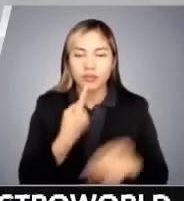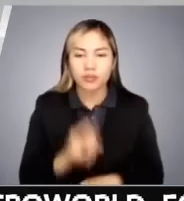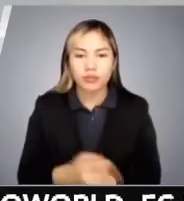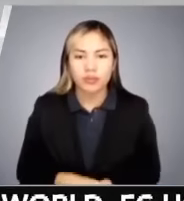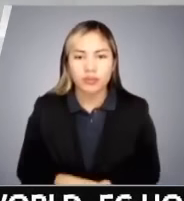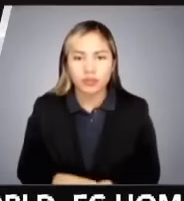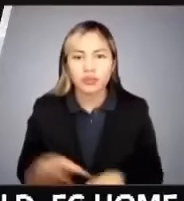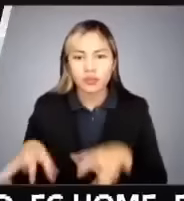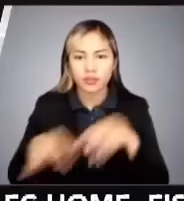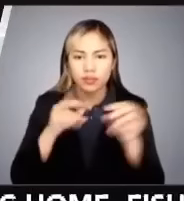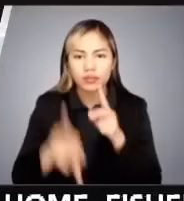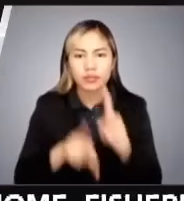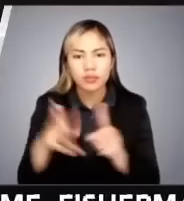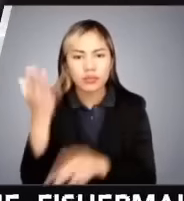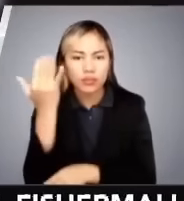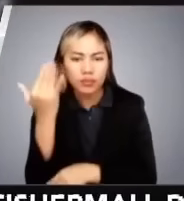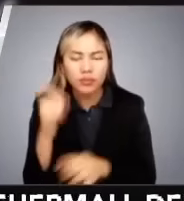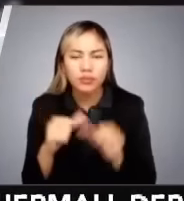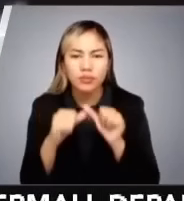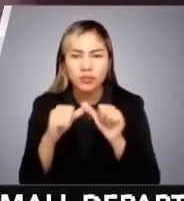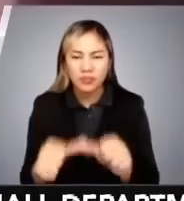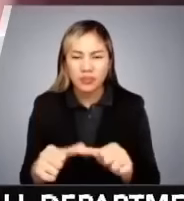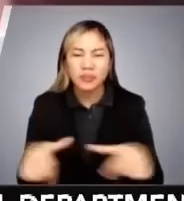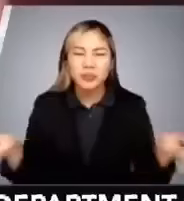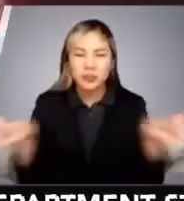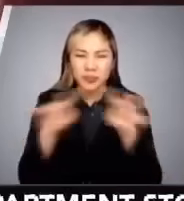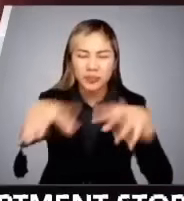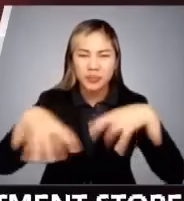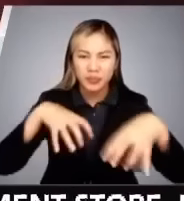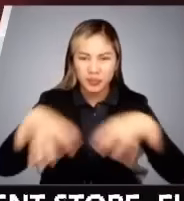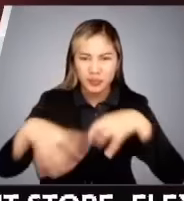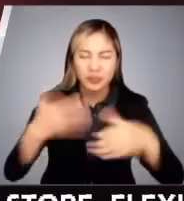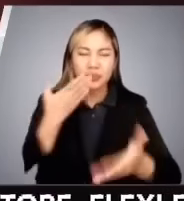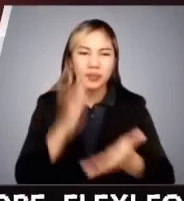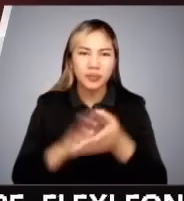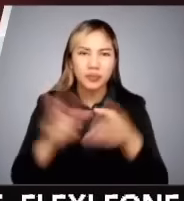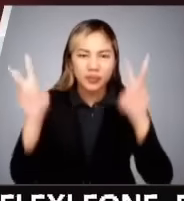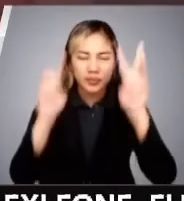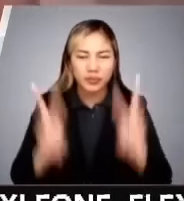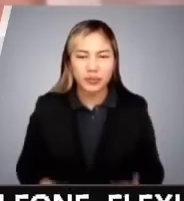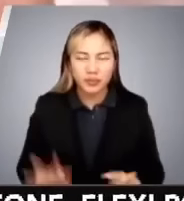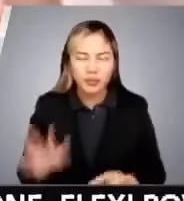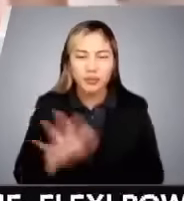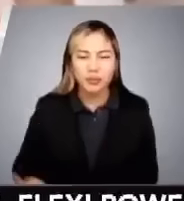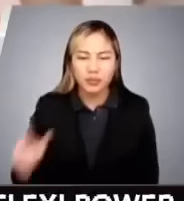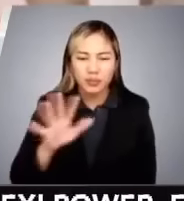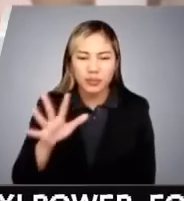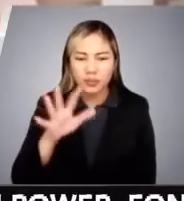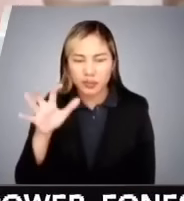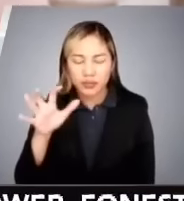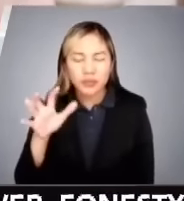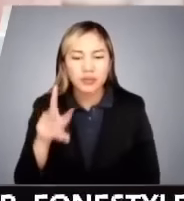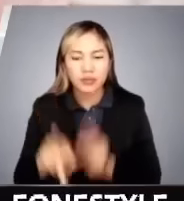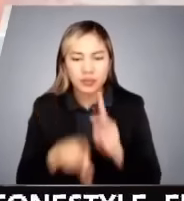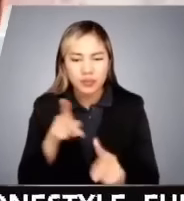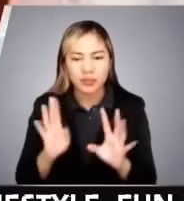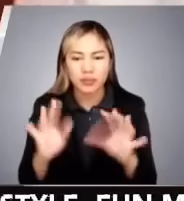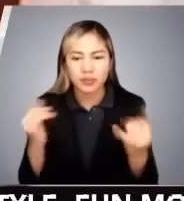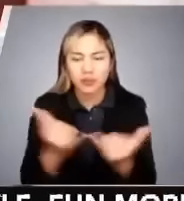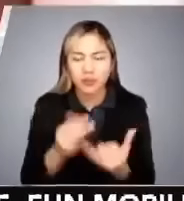dahil sa patuloy na aktibidad ng bulkan at masamang panahon doon. Mahigit 500 tao pa lang daw mula sa barangay Biak na Bato ang